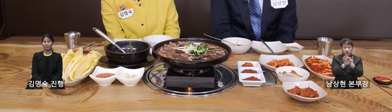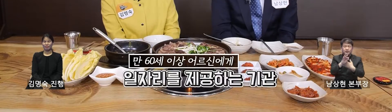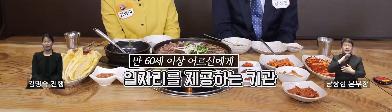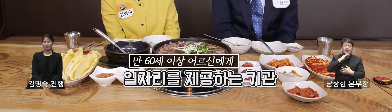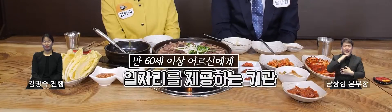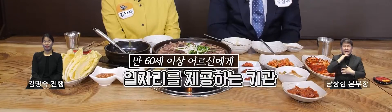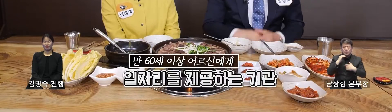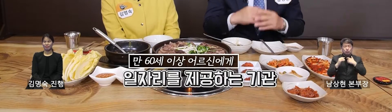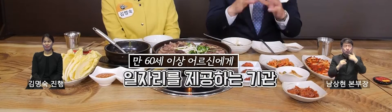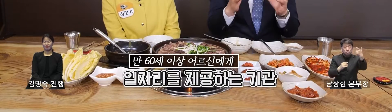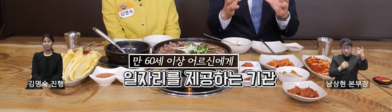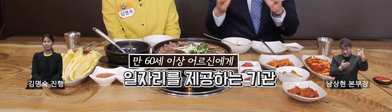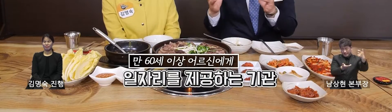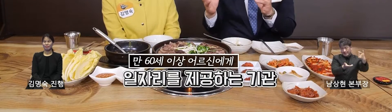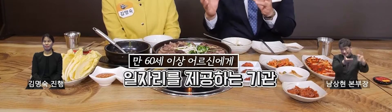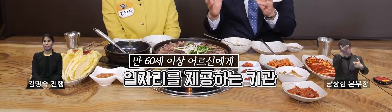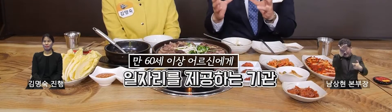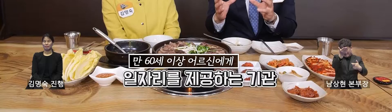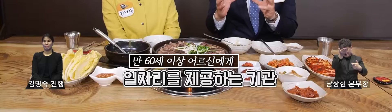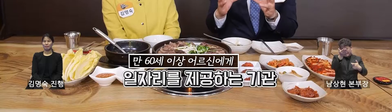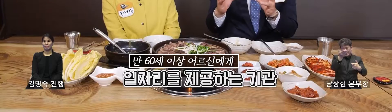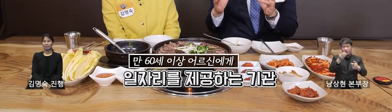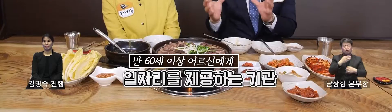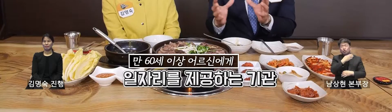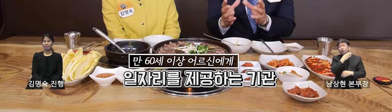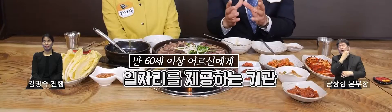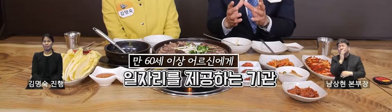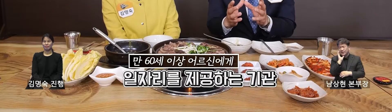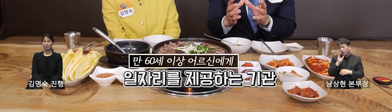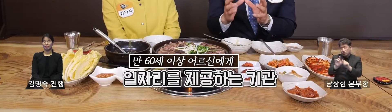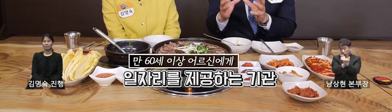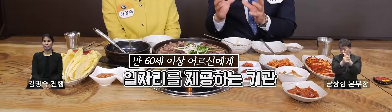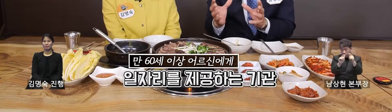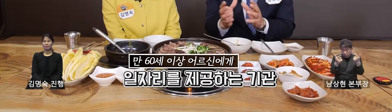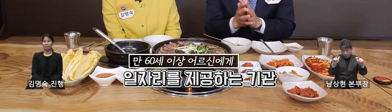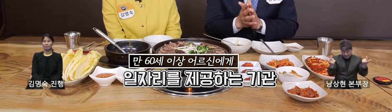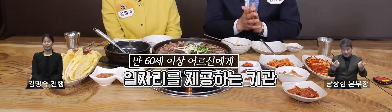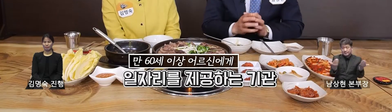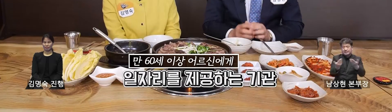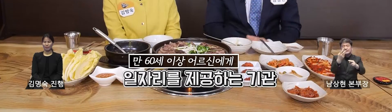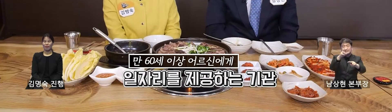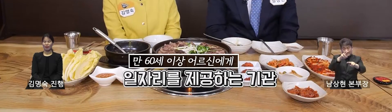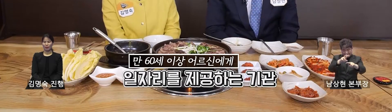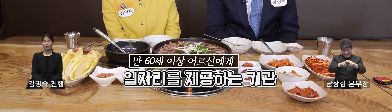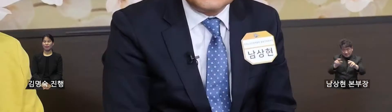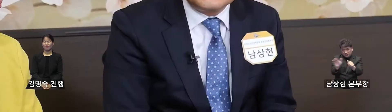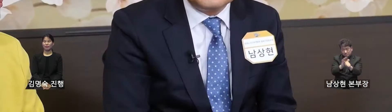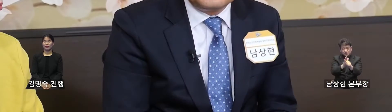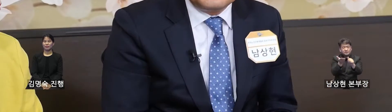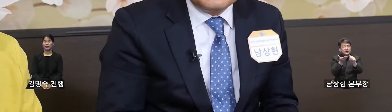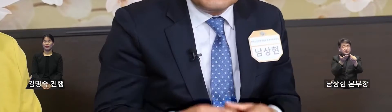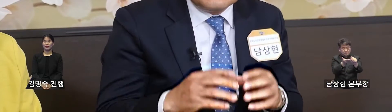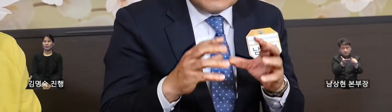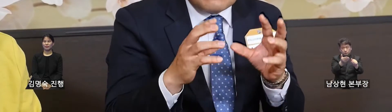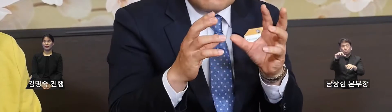이상 어르신들한테 여러 가지 형태의 일자리를 제공하는 그 기관이에요. 그래서